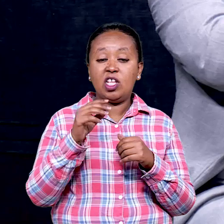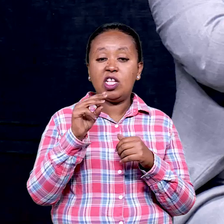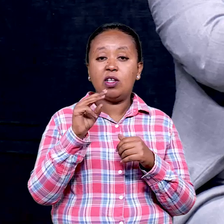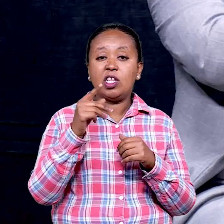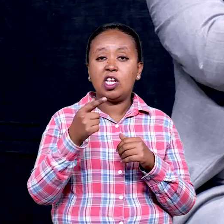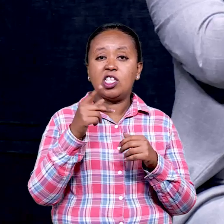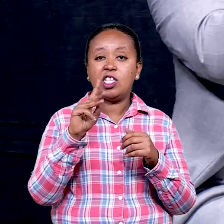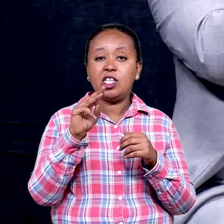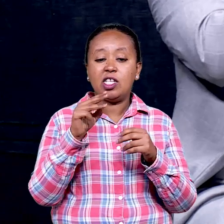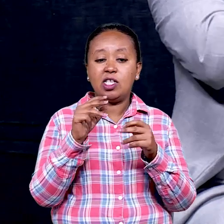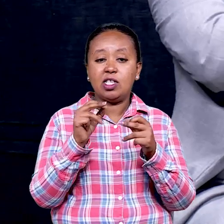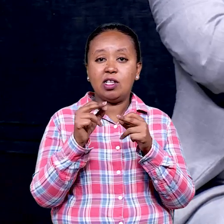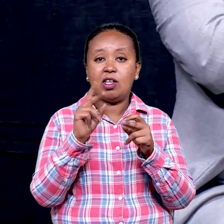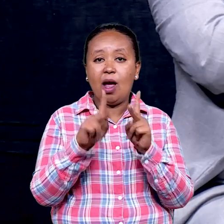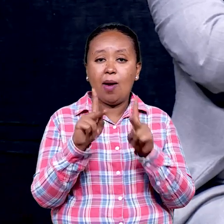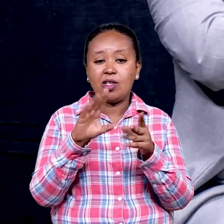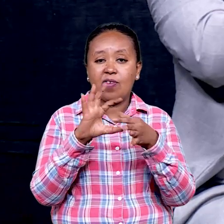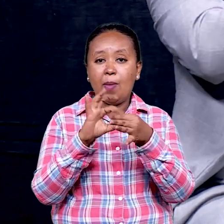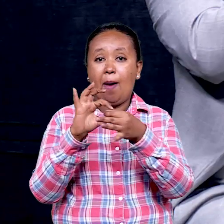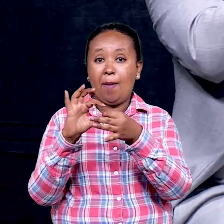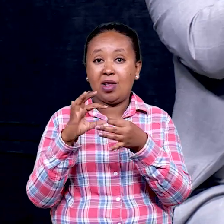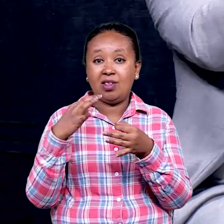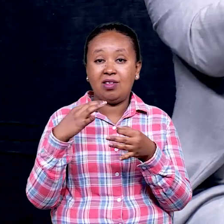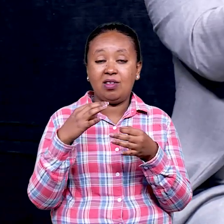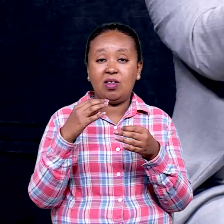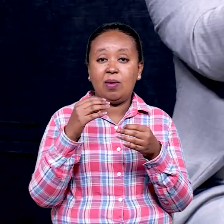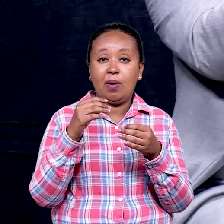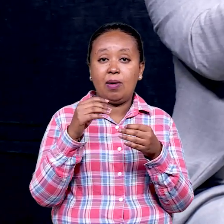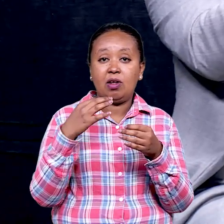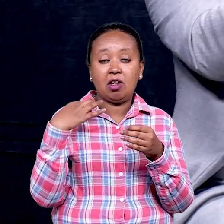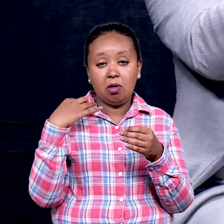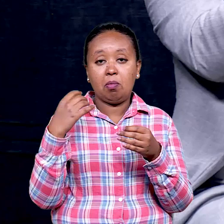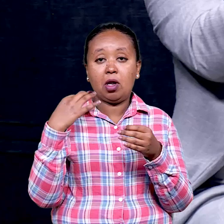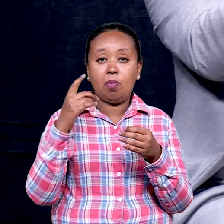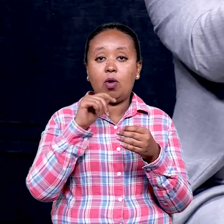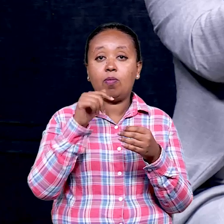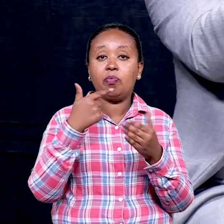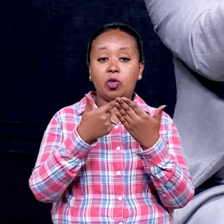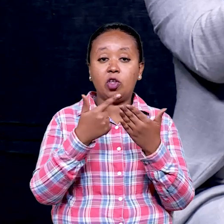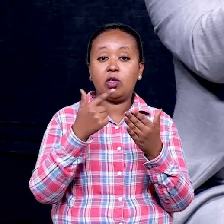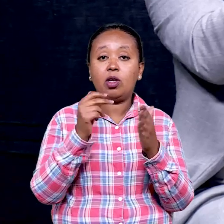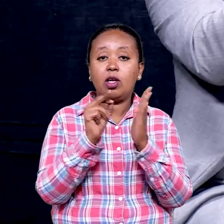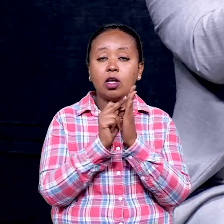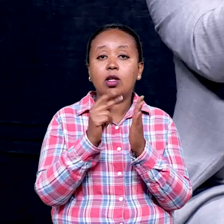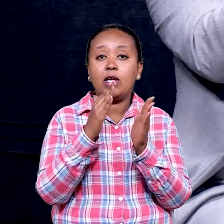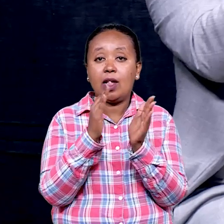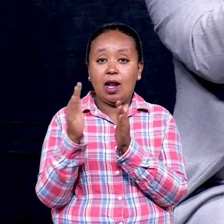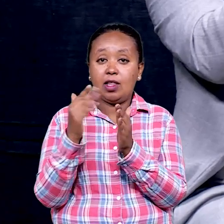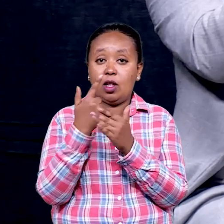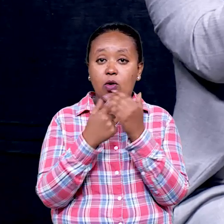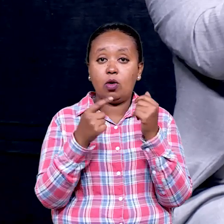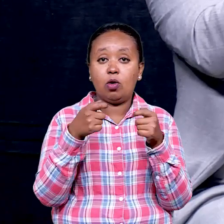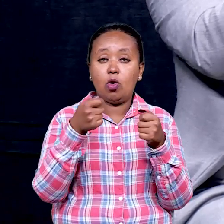የሲቪክ ማህበራት ሚናም የሚዲያ ሚናም ከፍትህ ማሻሻያ እና ከፍርድ ቤቶች ማሻሻያ አንጻር